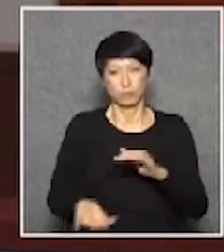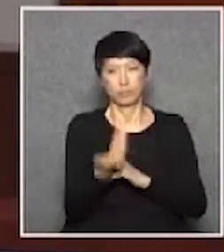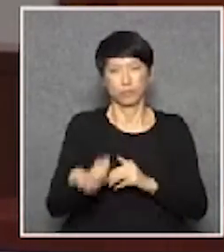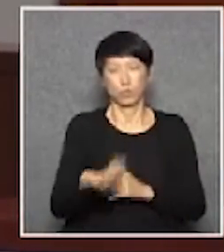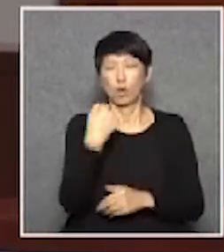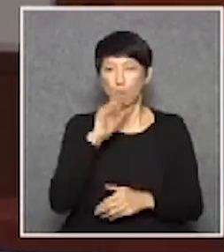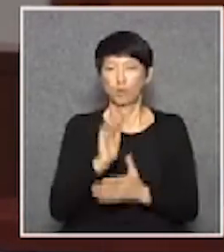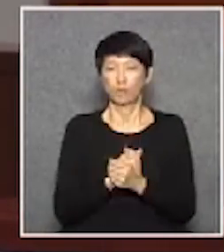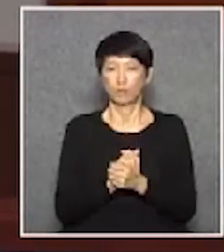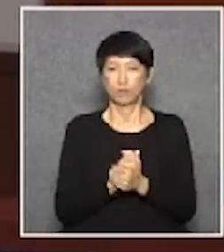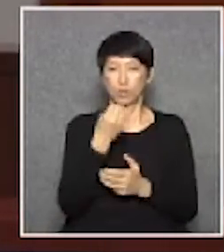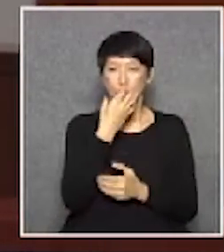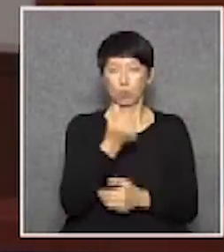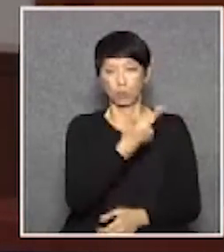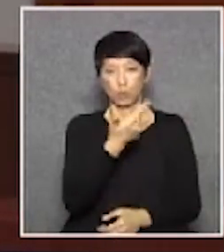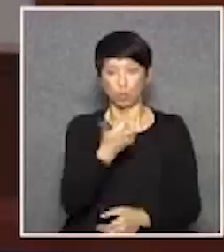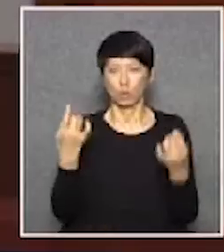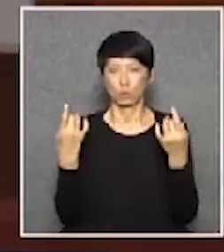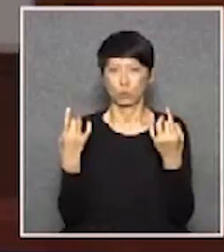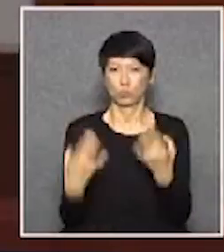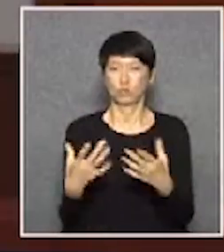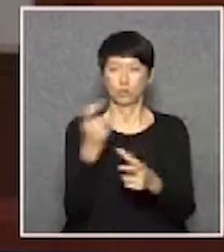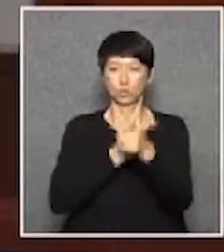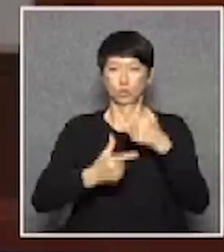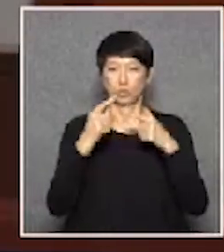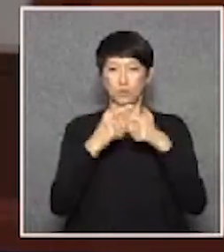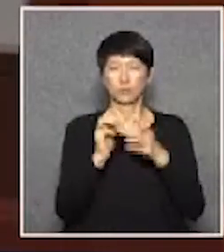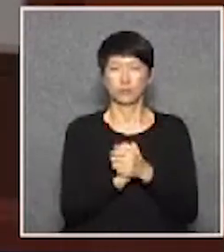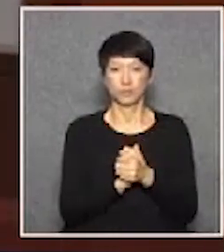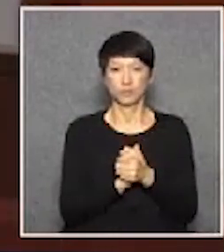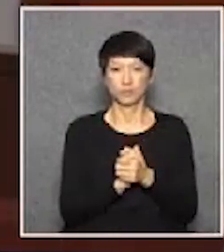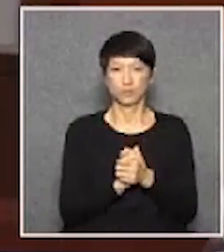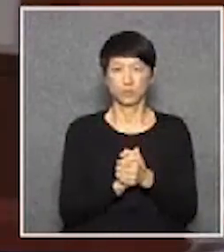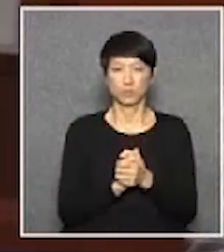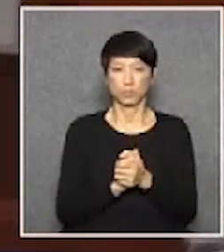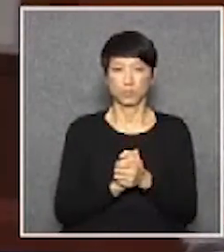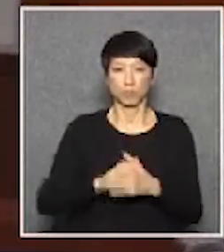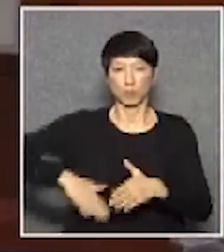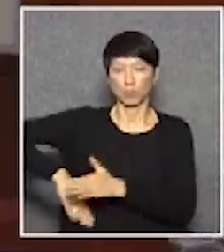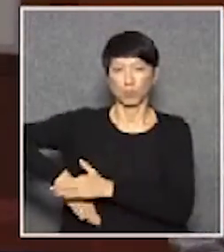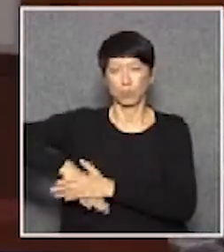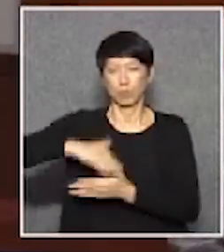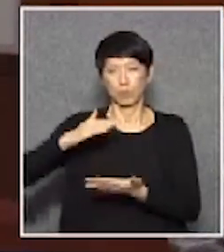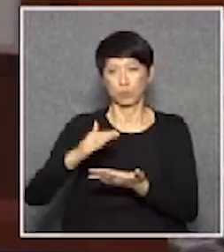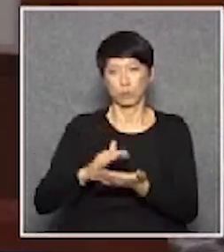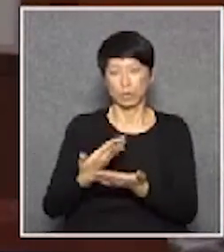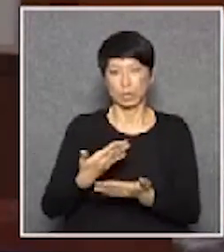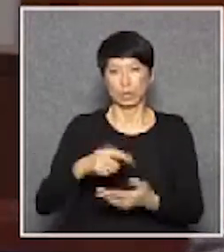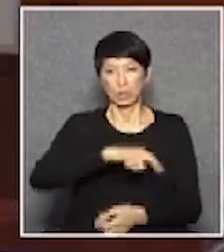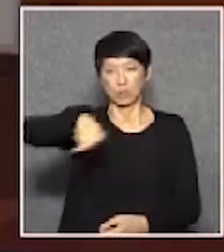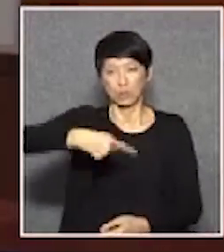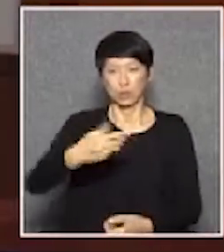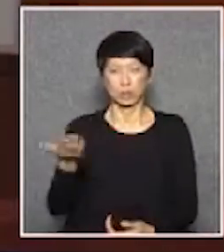问，香港有不少商人和富人持有大量空置的单位，